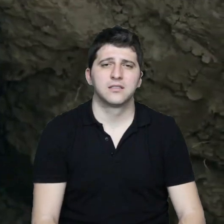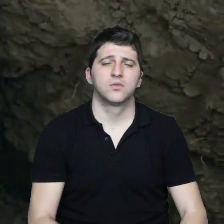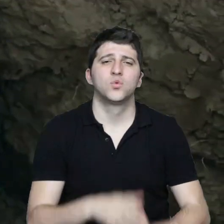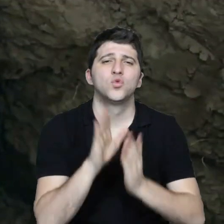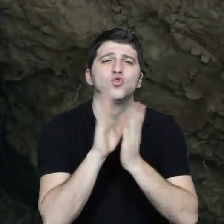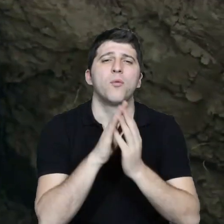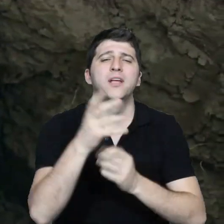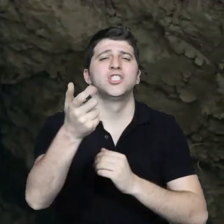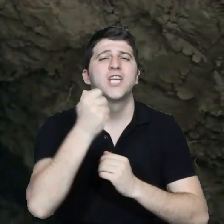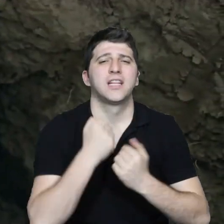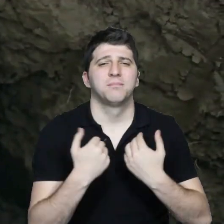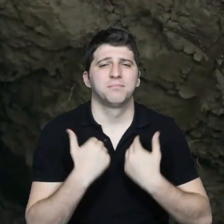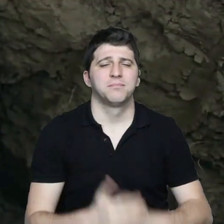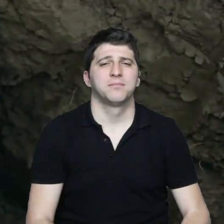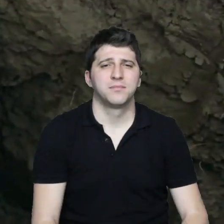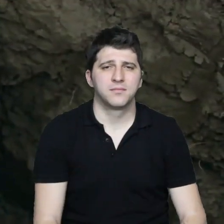çekmiş.